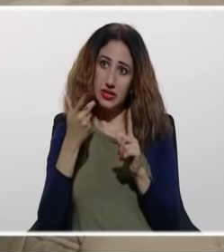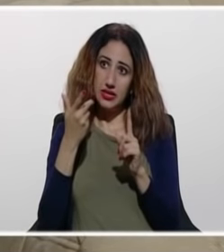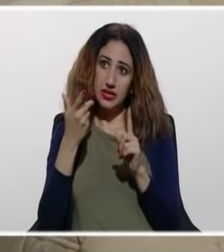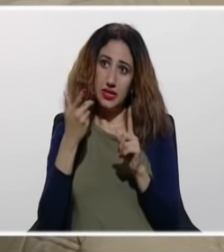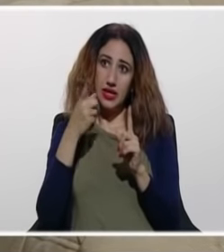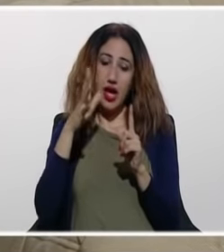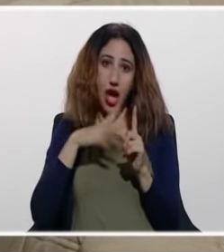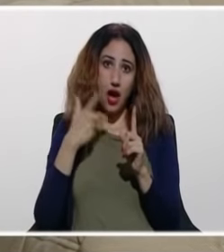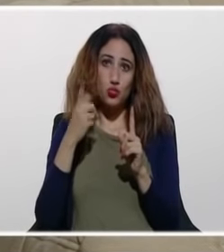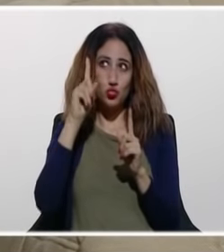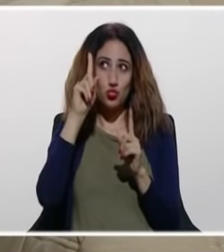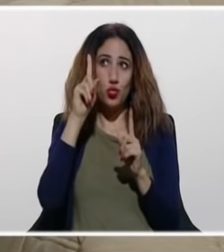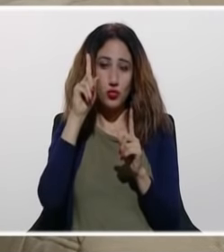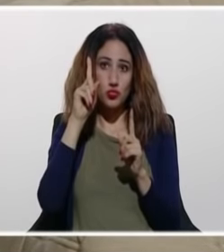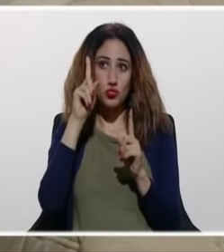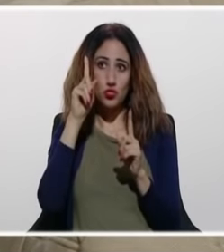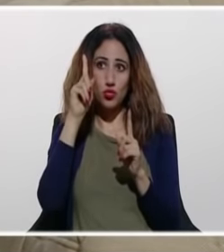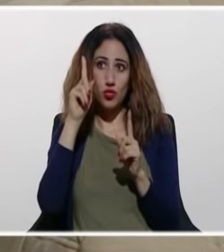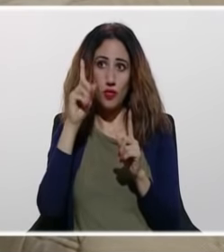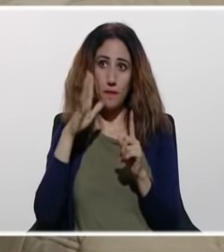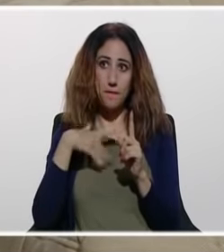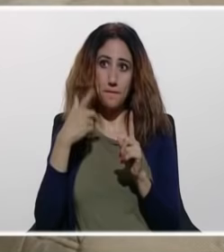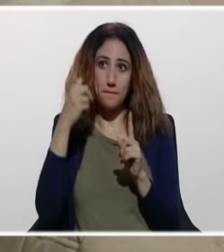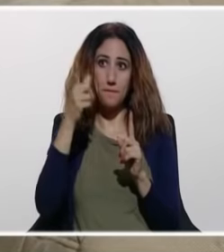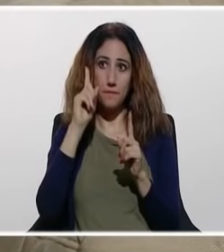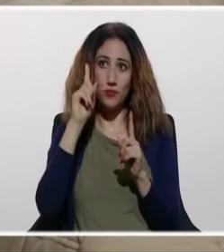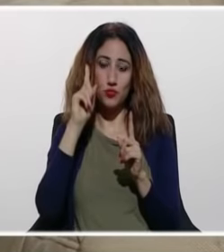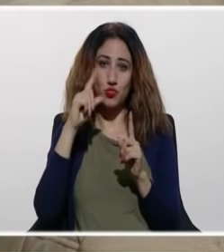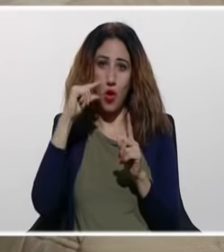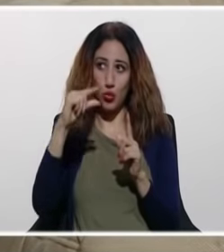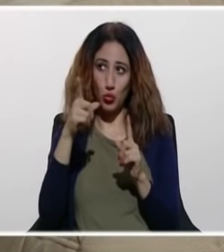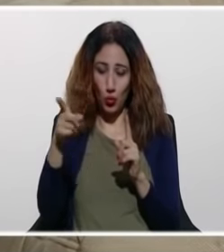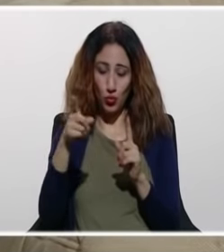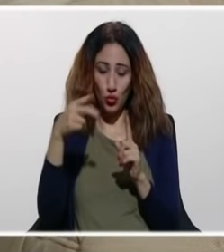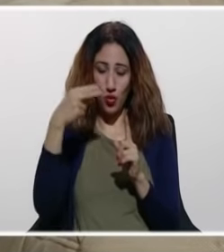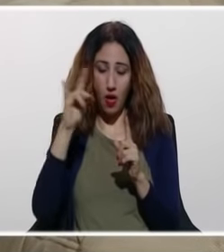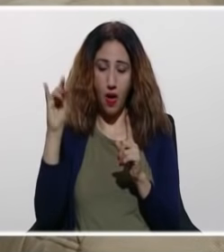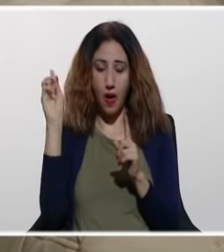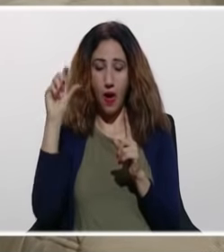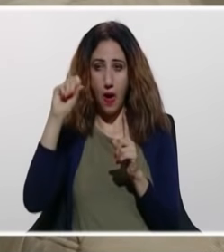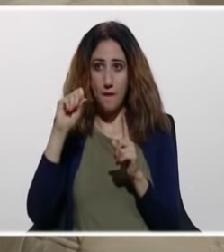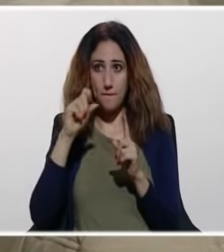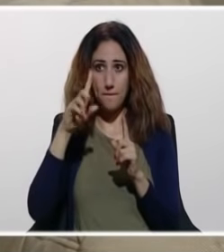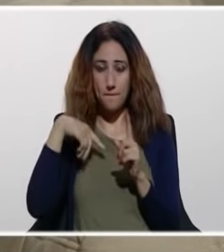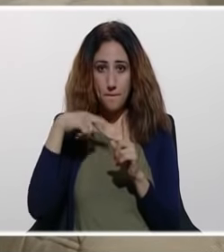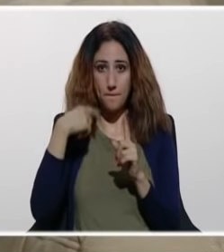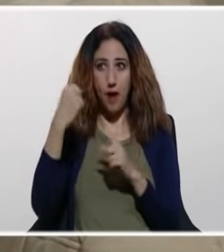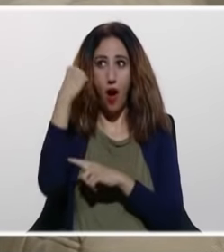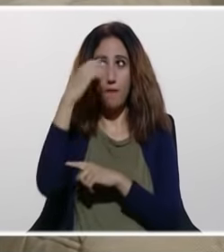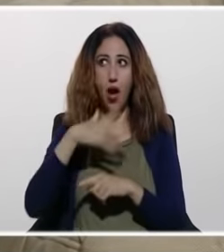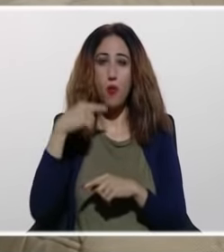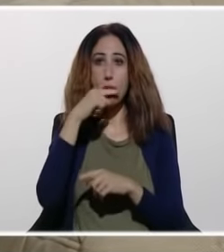ان انا ان شاء الله حصري الدكتور عمرو ان انا ان شاء الله بحضر لبطولة اقوى امرأة في